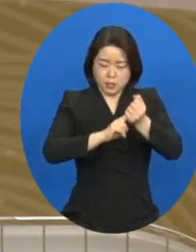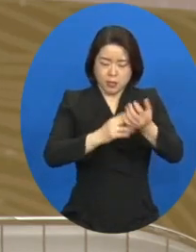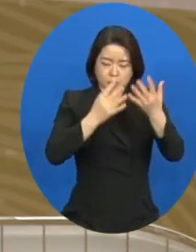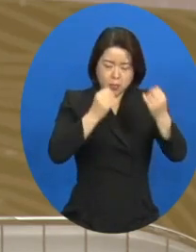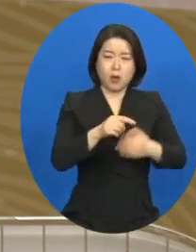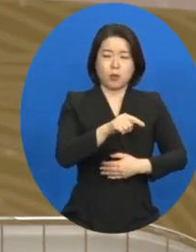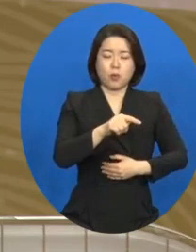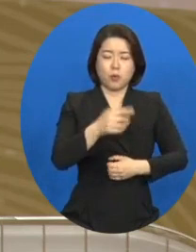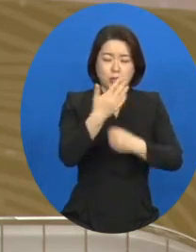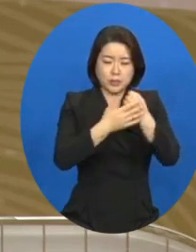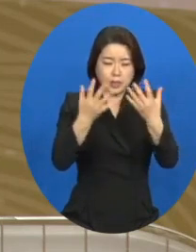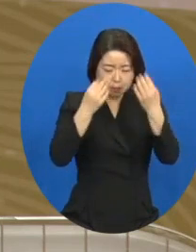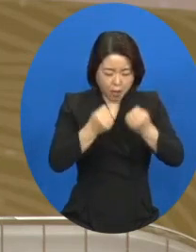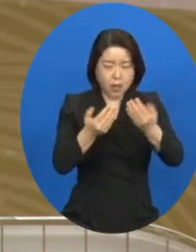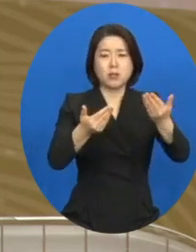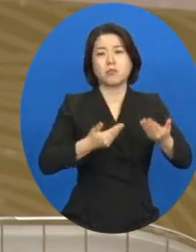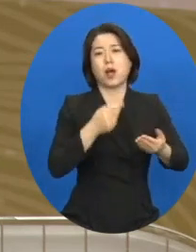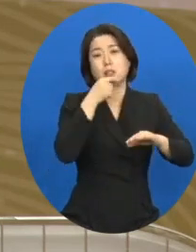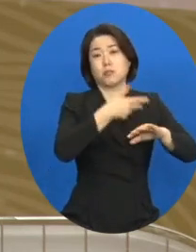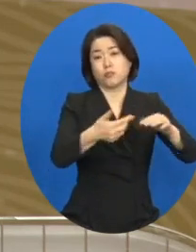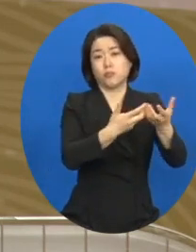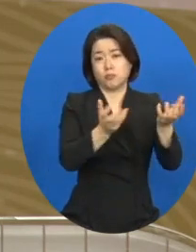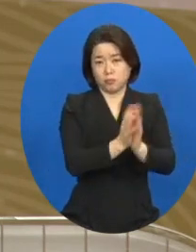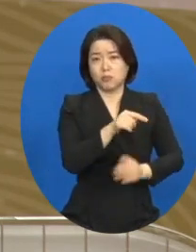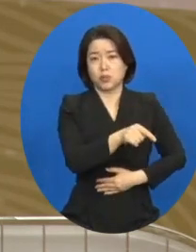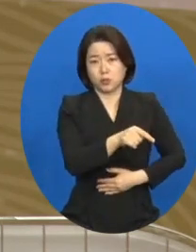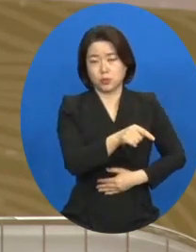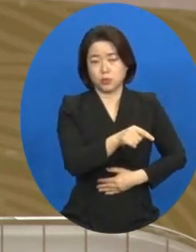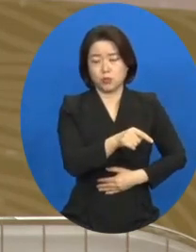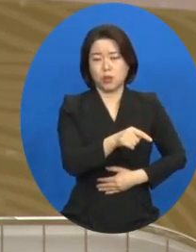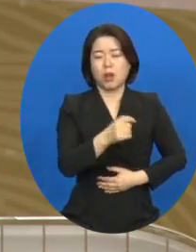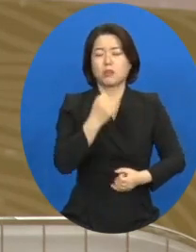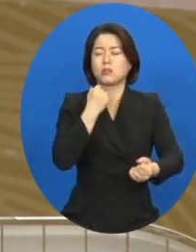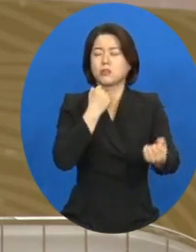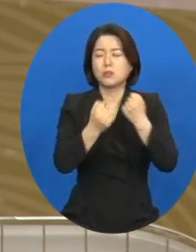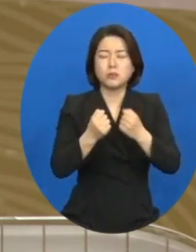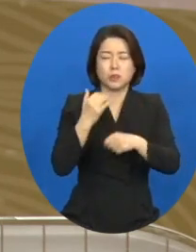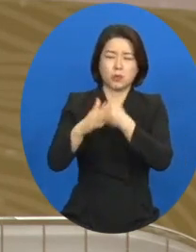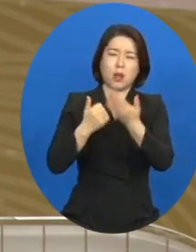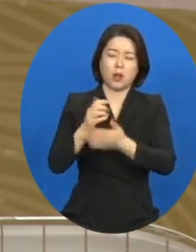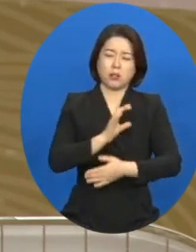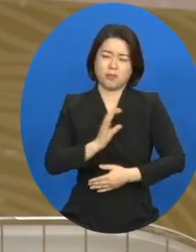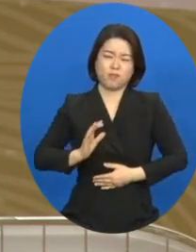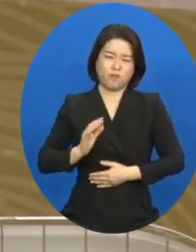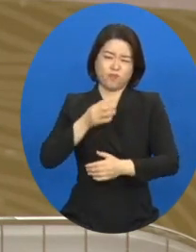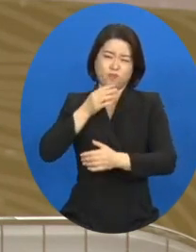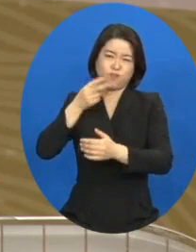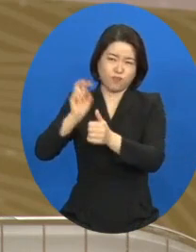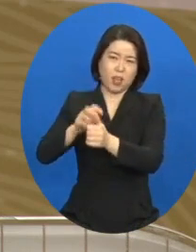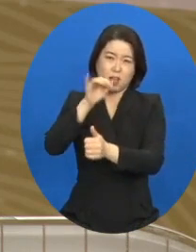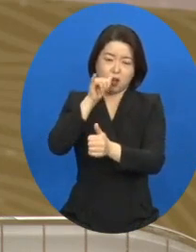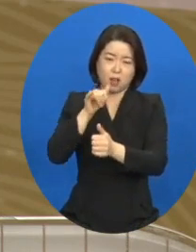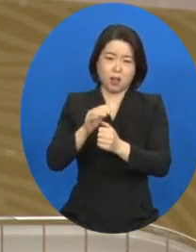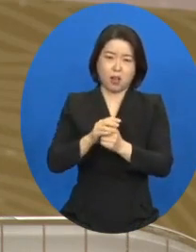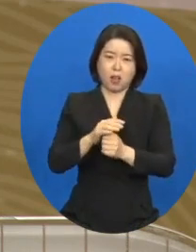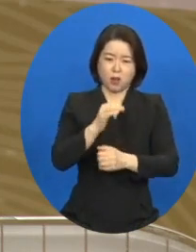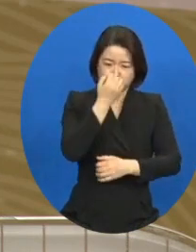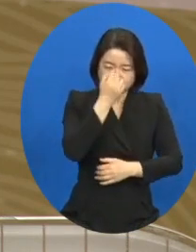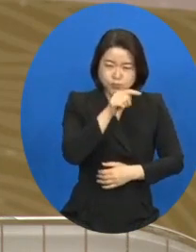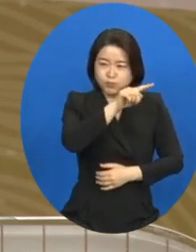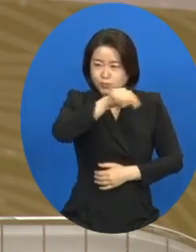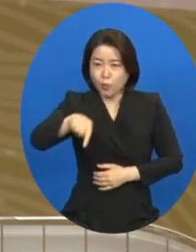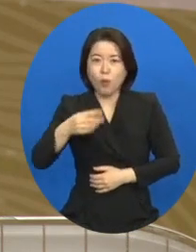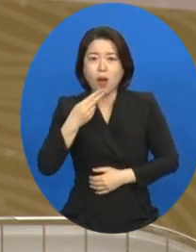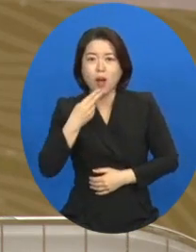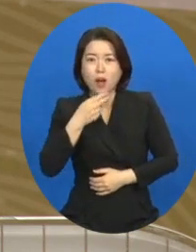받은 민족도 어디 있어요? 그런데도 하나님을 배신했다. 무슨 염치로 하나님께 돌아옵니까?